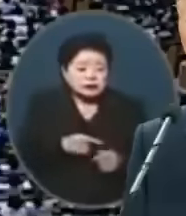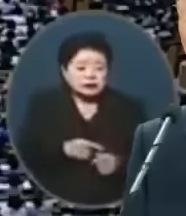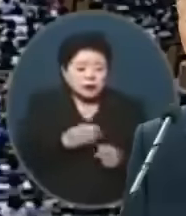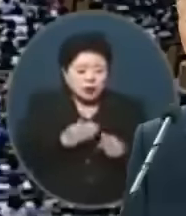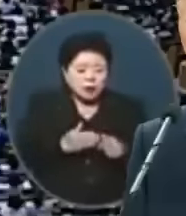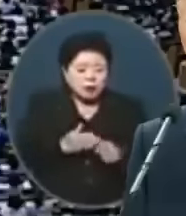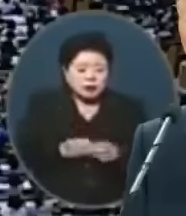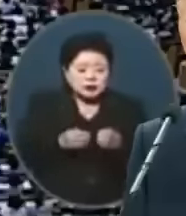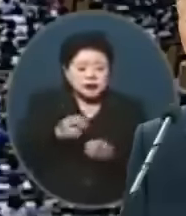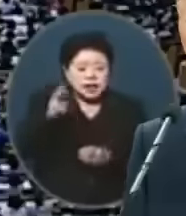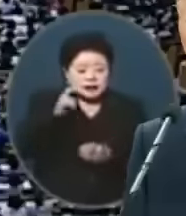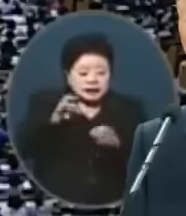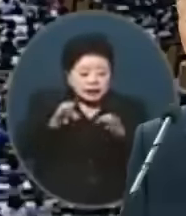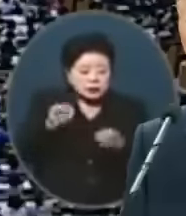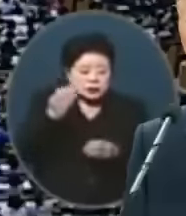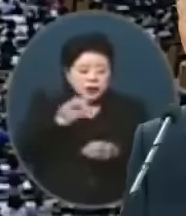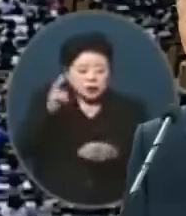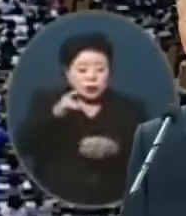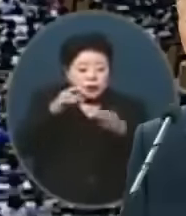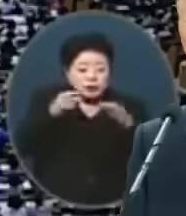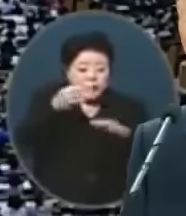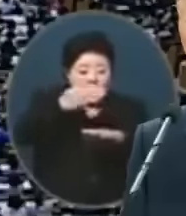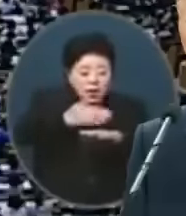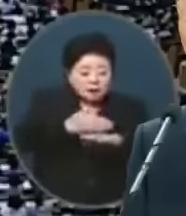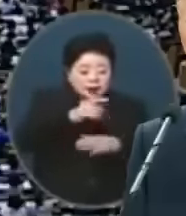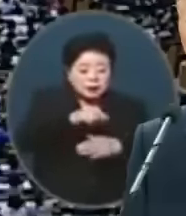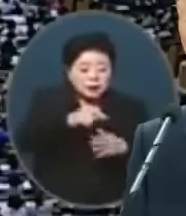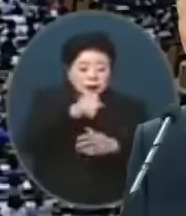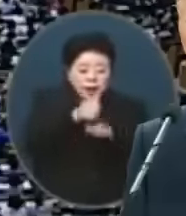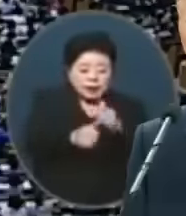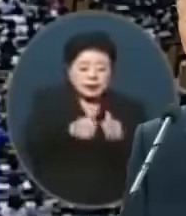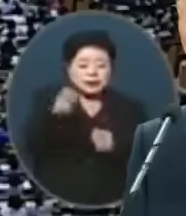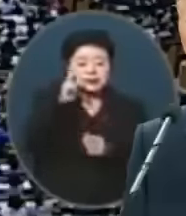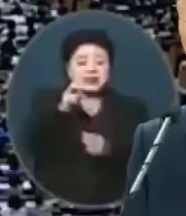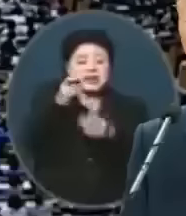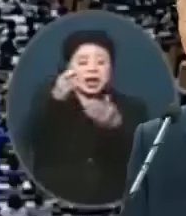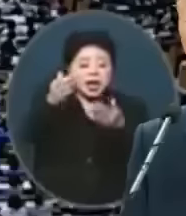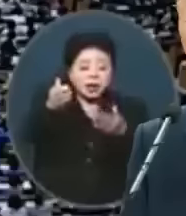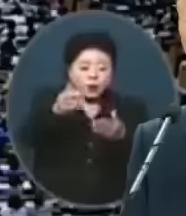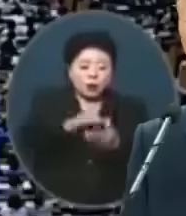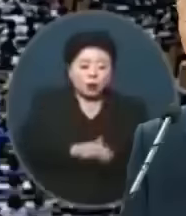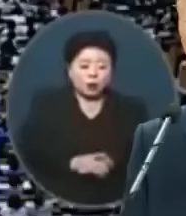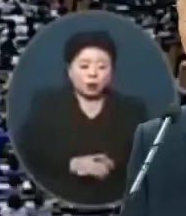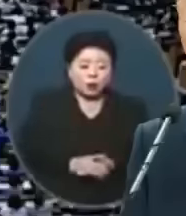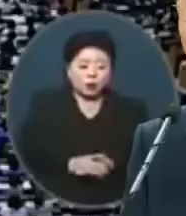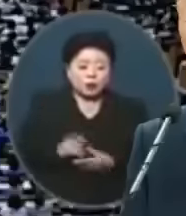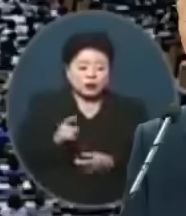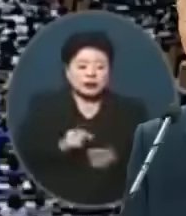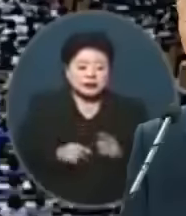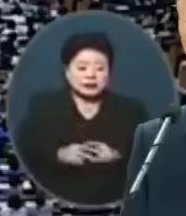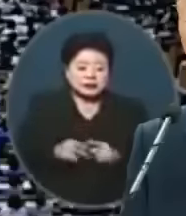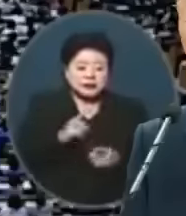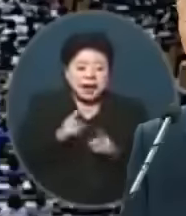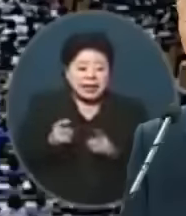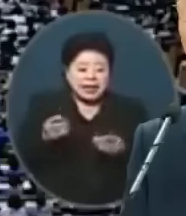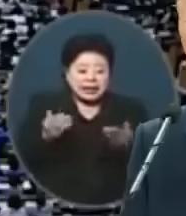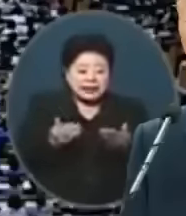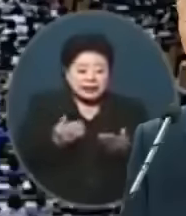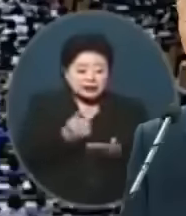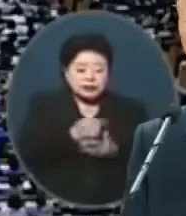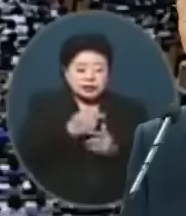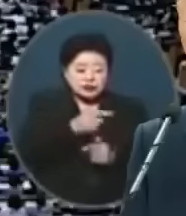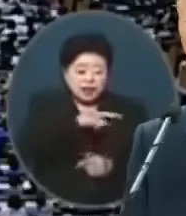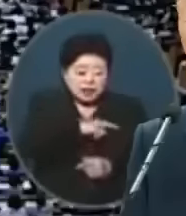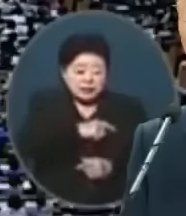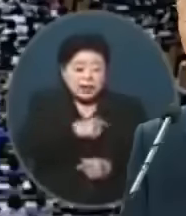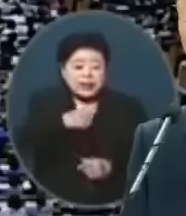시와 찬미와 신령한 노래를 부르며 감사하는 마음으로 하나님을 찬양하고 또 무엇을 하는지 말이나 예리나 다 주